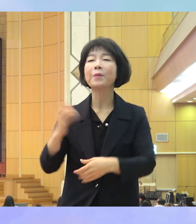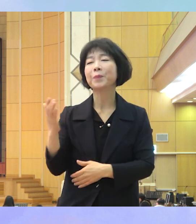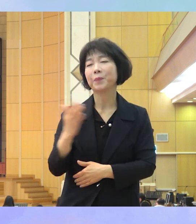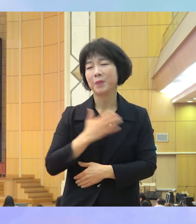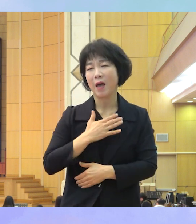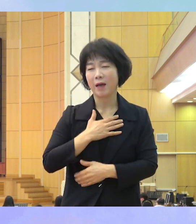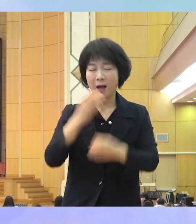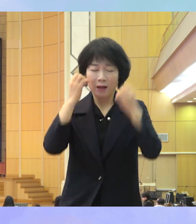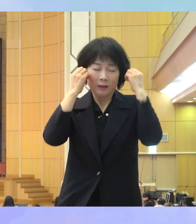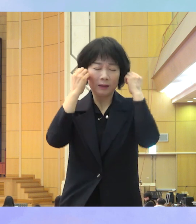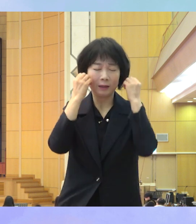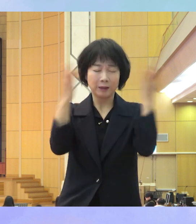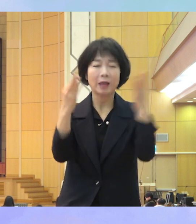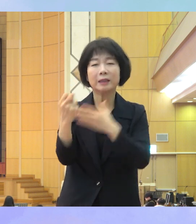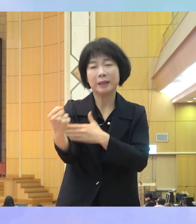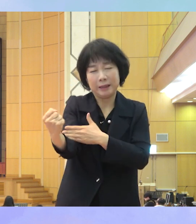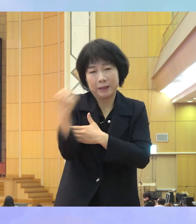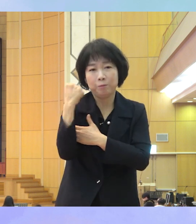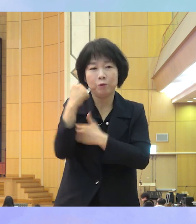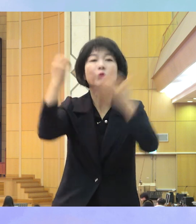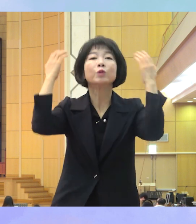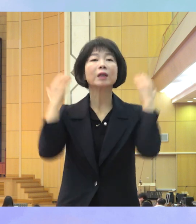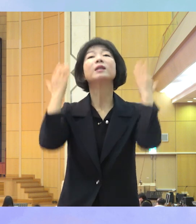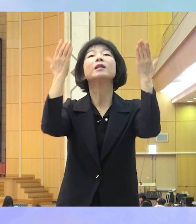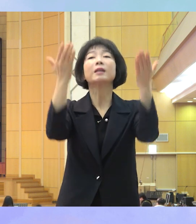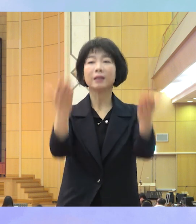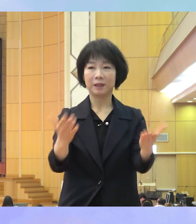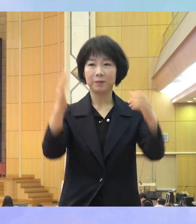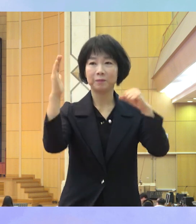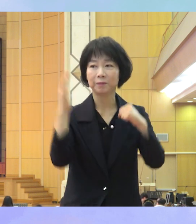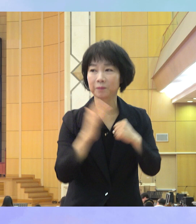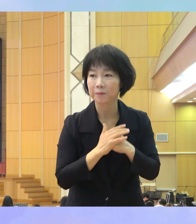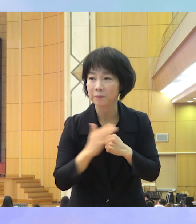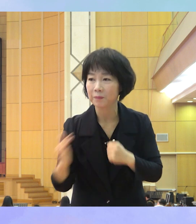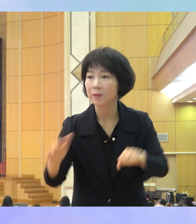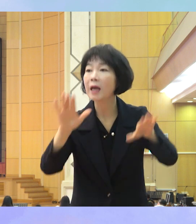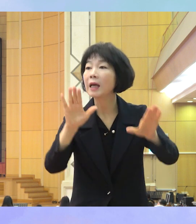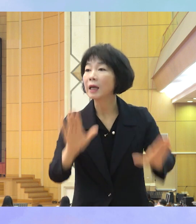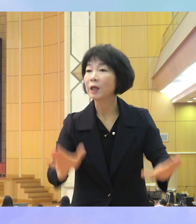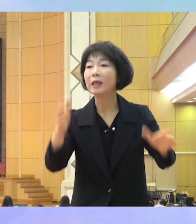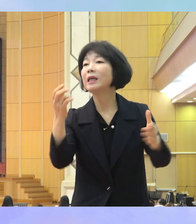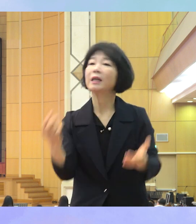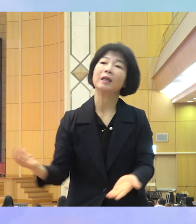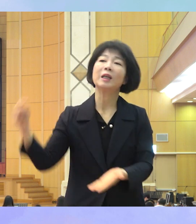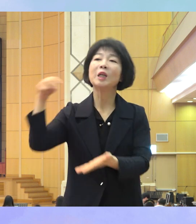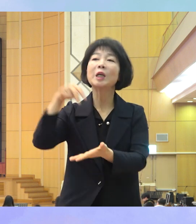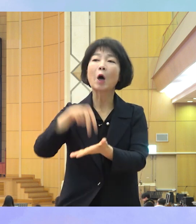걸어라 내가 새 힘을 주리니